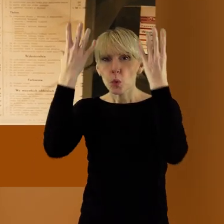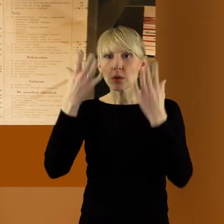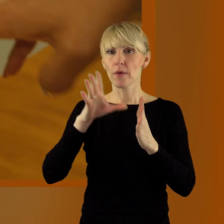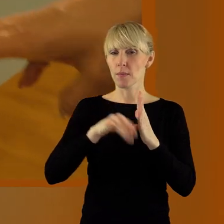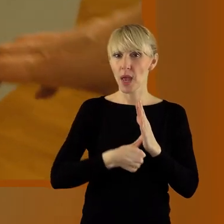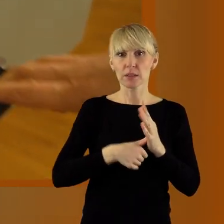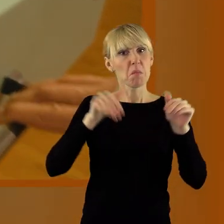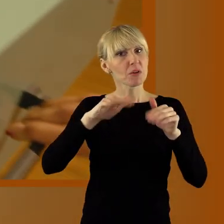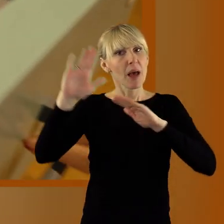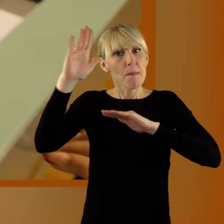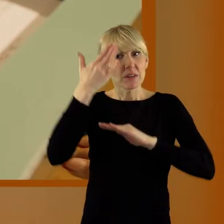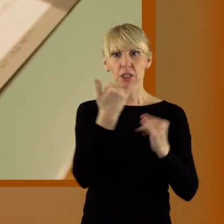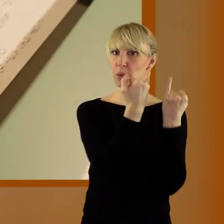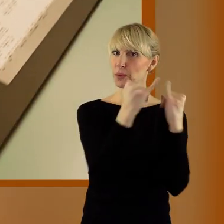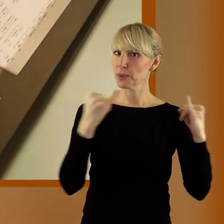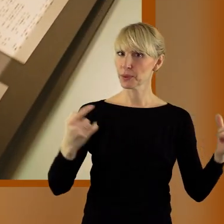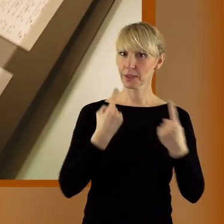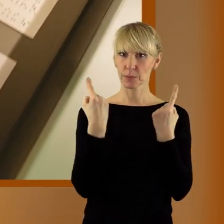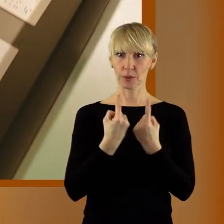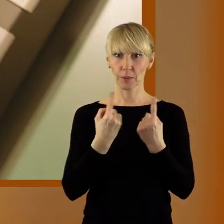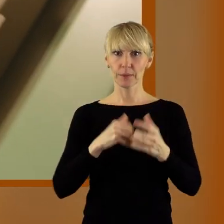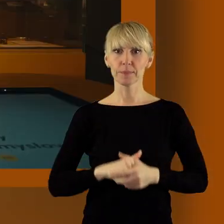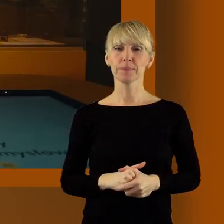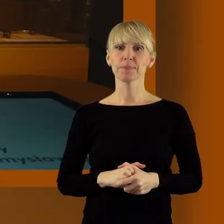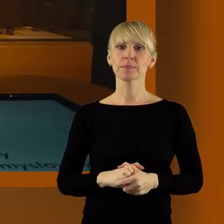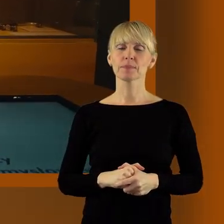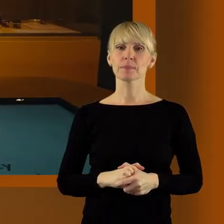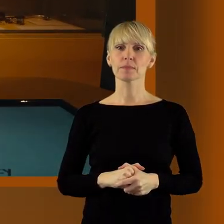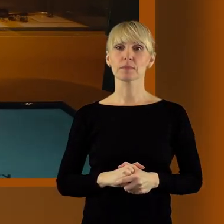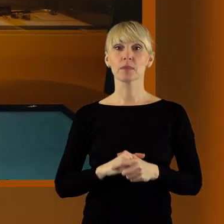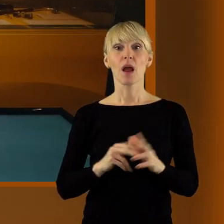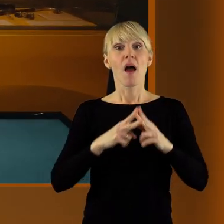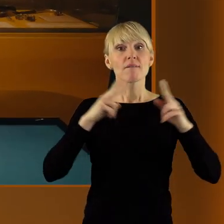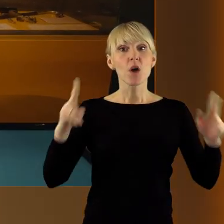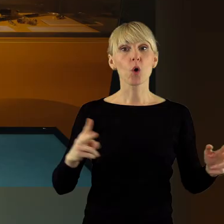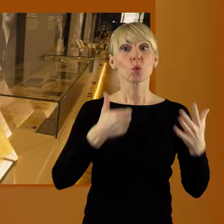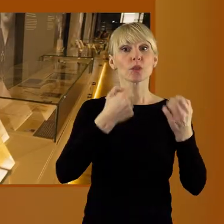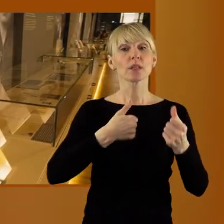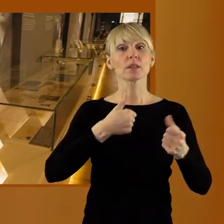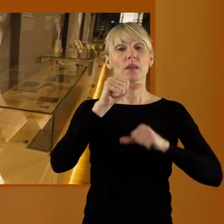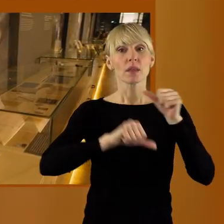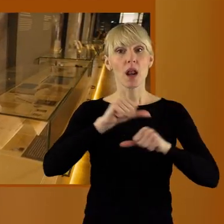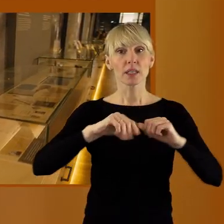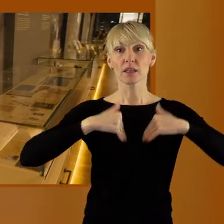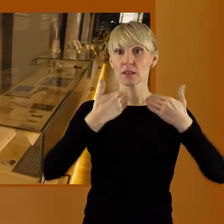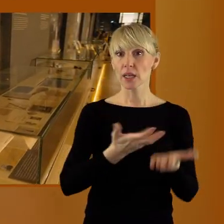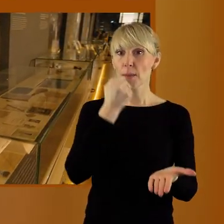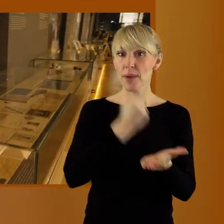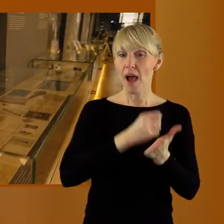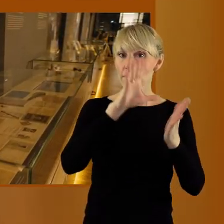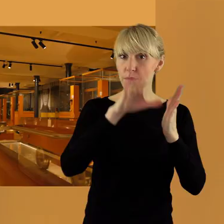można poznawać z różnych perspektyw i na różnorodne sposoby. W roku 600-lecia nadania praw miejskich